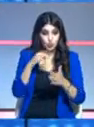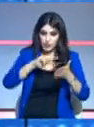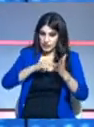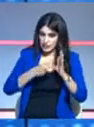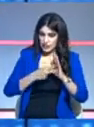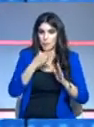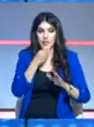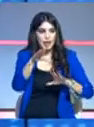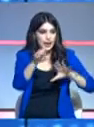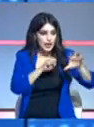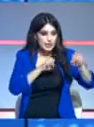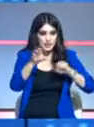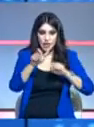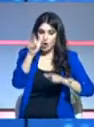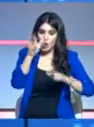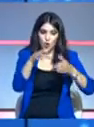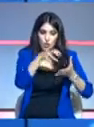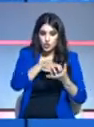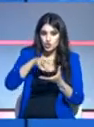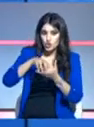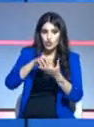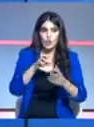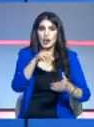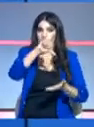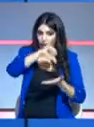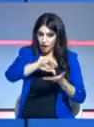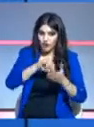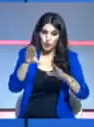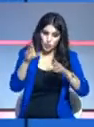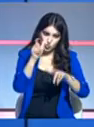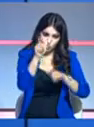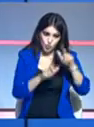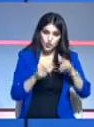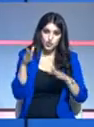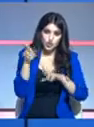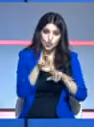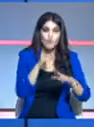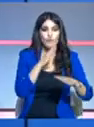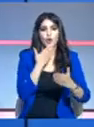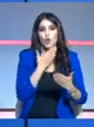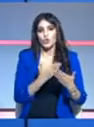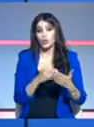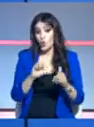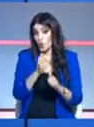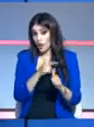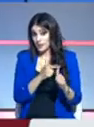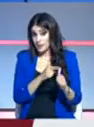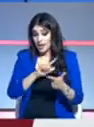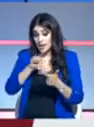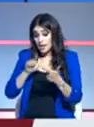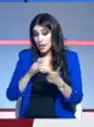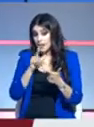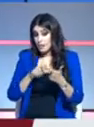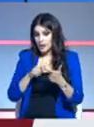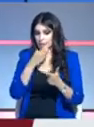نستدعى العباد في المراكز لي سونتر فيكس دو فاكسيناسيون ويجيوني سور رونديفو، هذه هي الحاجه الاولى. الحاجه الثانيه كي نحن نمشيو